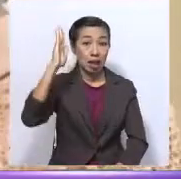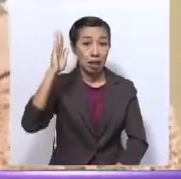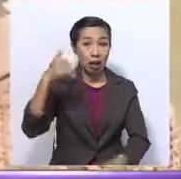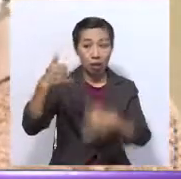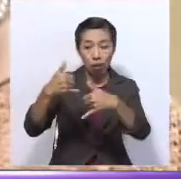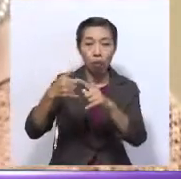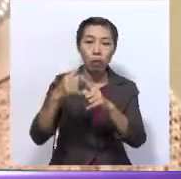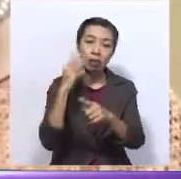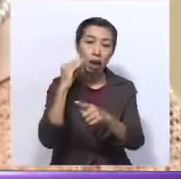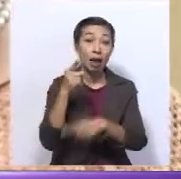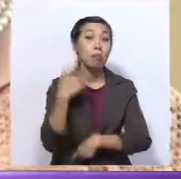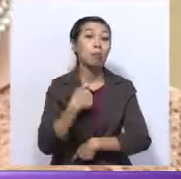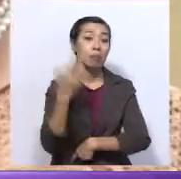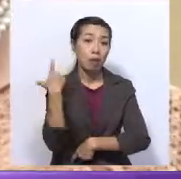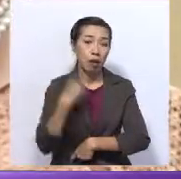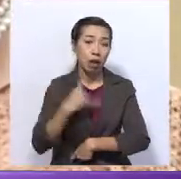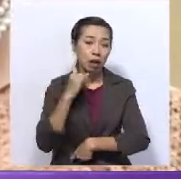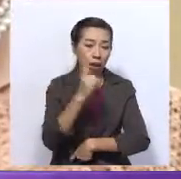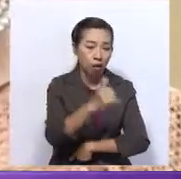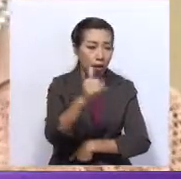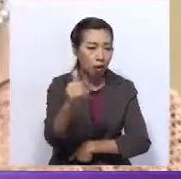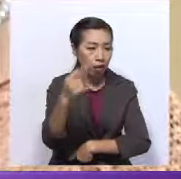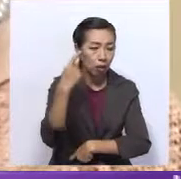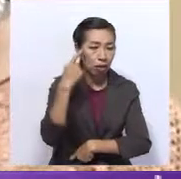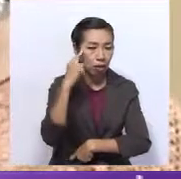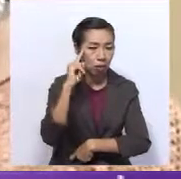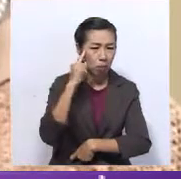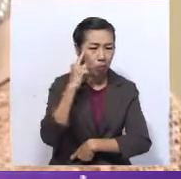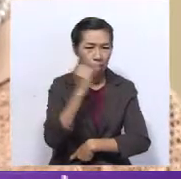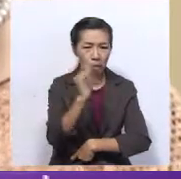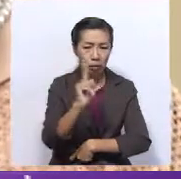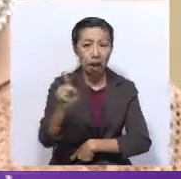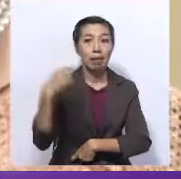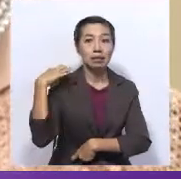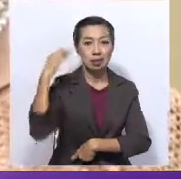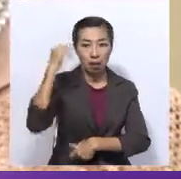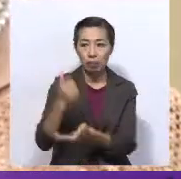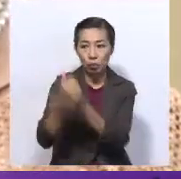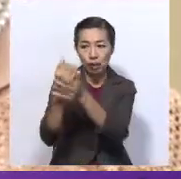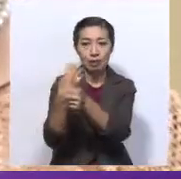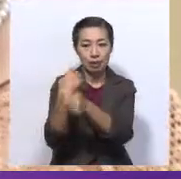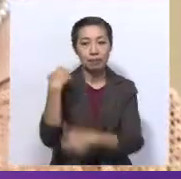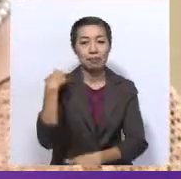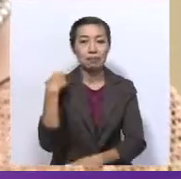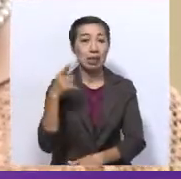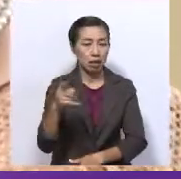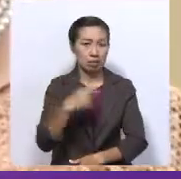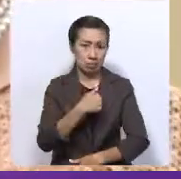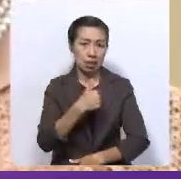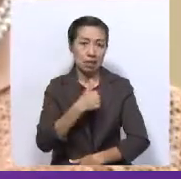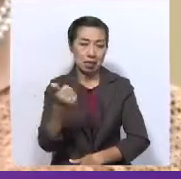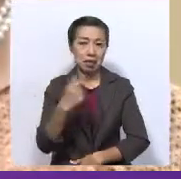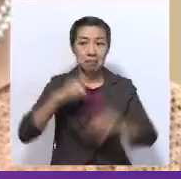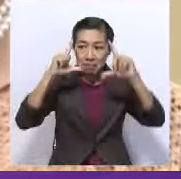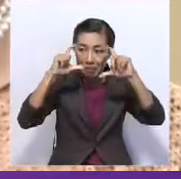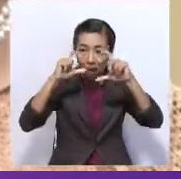ากอย่างเมื่อวานมาเนี่ยเราไปตรงไหนเนี่ยเขาไม่รู้จักว่าตรงสถานที่ไหนที่เราควรจะไปเขาก็จะแนะนำเรานะคะแล้วน้องๆเขาก็ยินดีที่จะถ่ายรูปให้เราแ